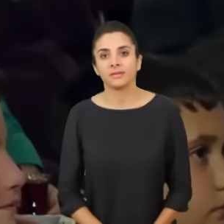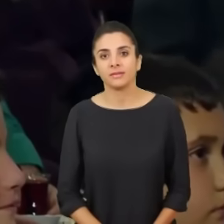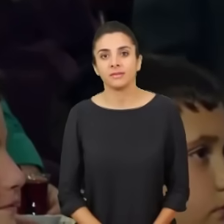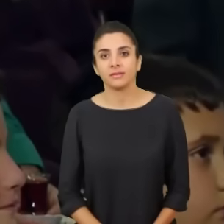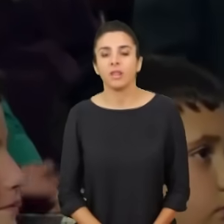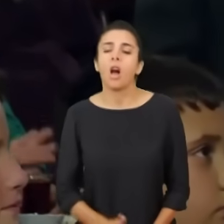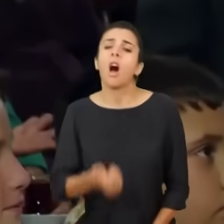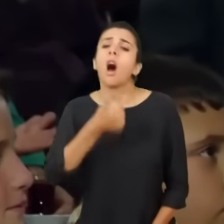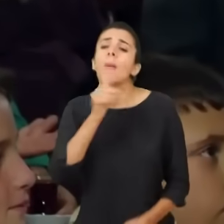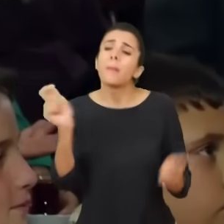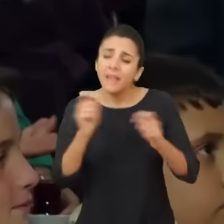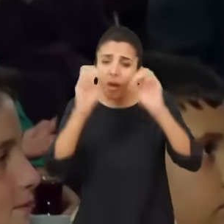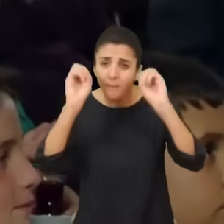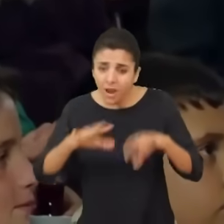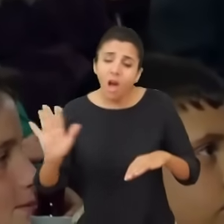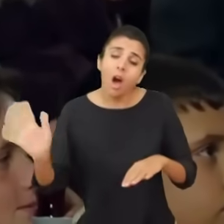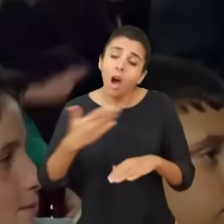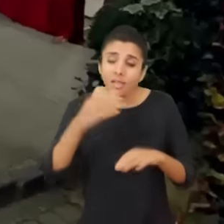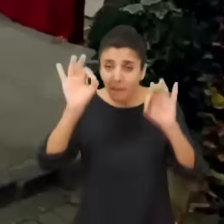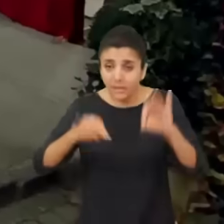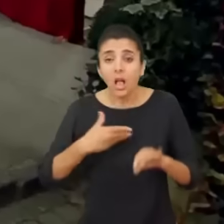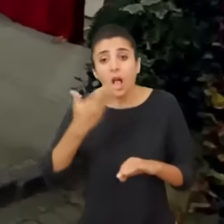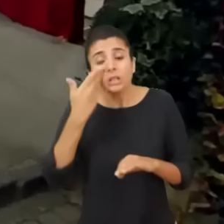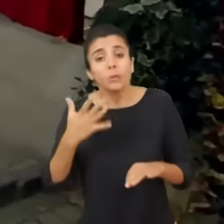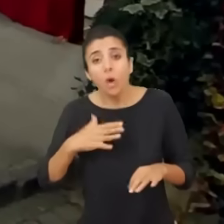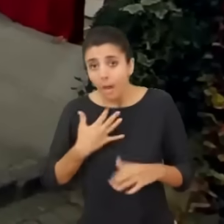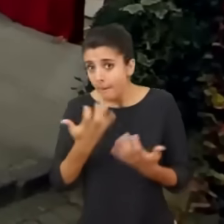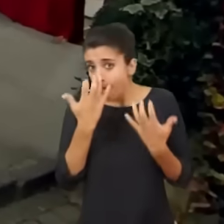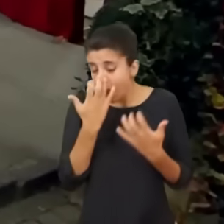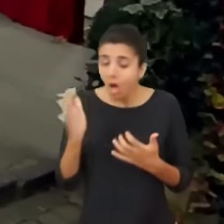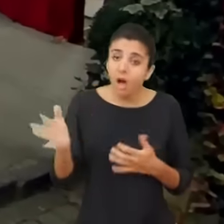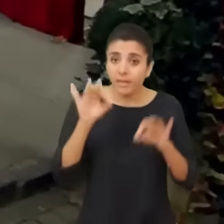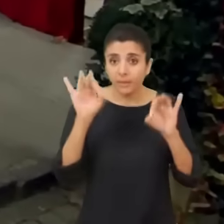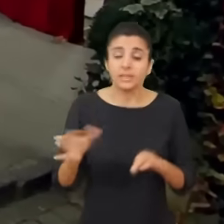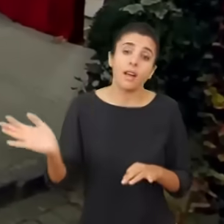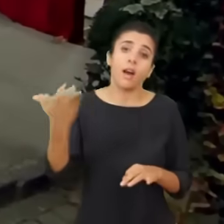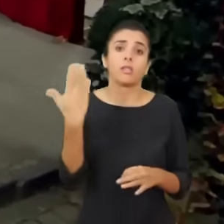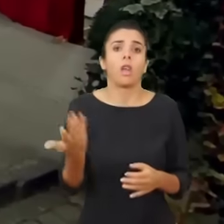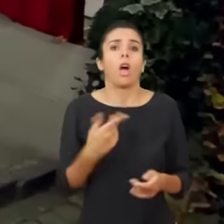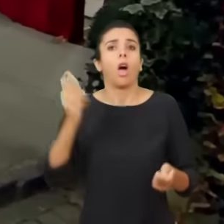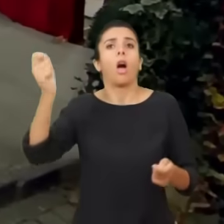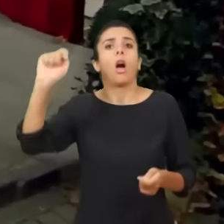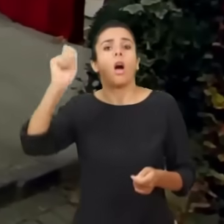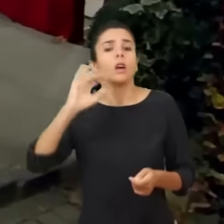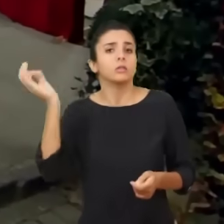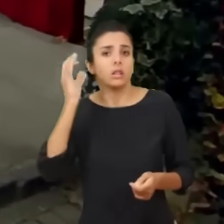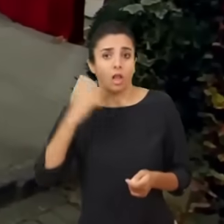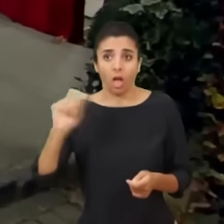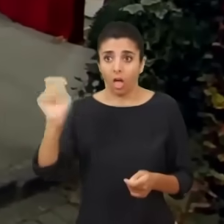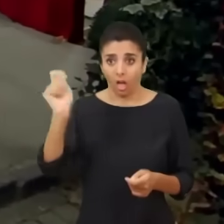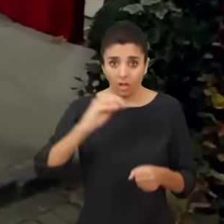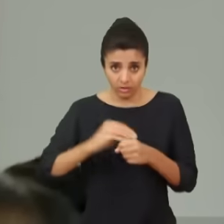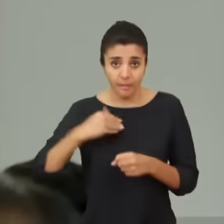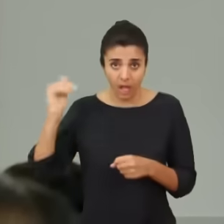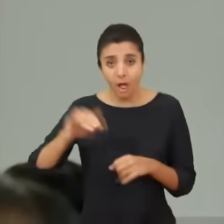Allah Allah. Abi bırak perdeyi merdeyi güzelini ya. Hadi başta bir an önce bak, bekliyoruz burada. Evet ya, bu nedir çıgır çıgır çıgır. Tef dinlemeye mi geldik oğlum buraya?